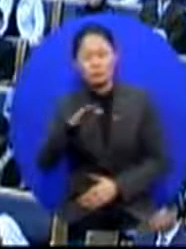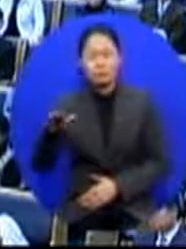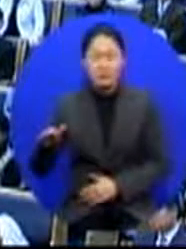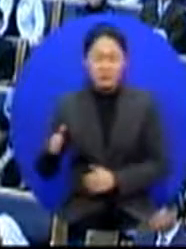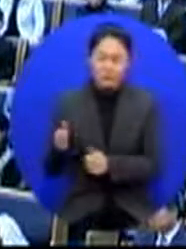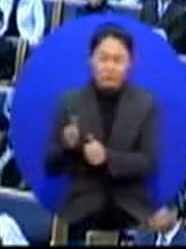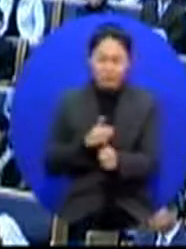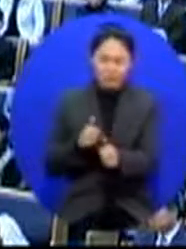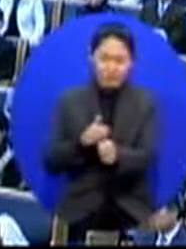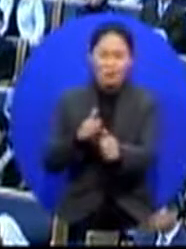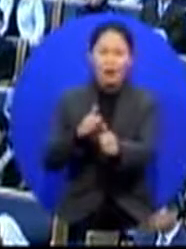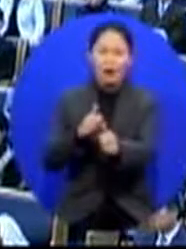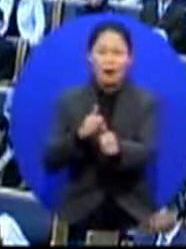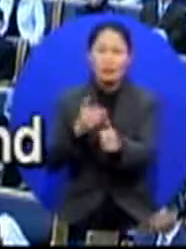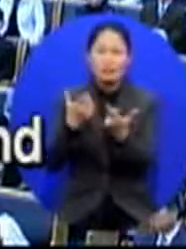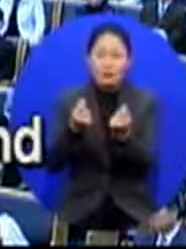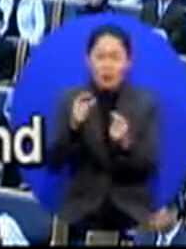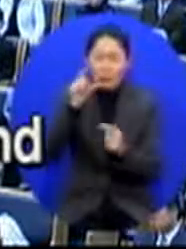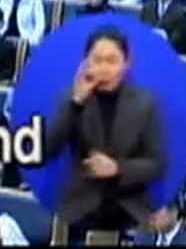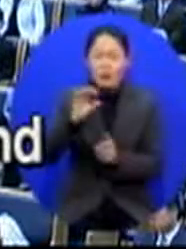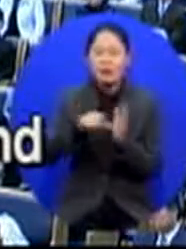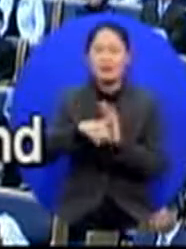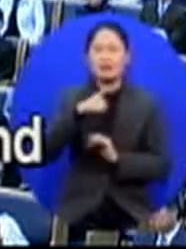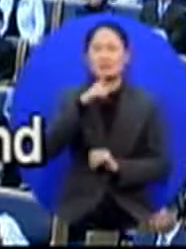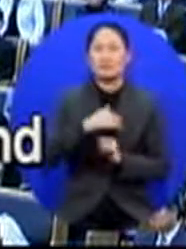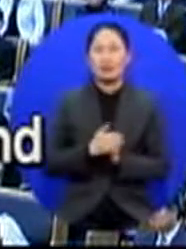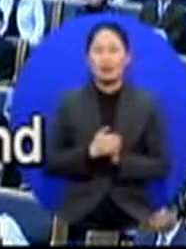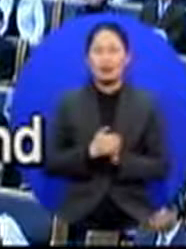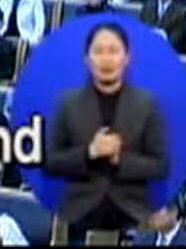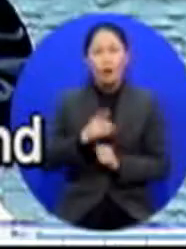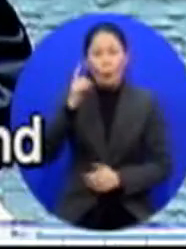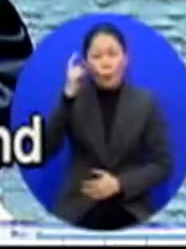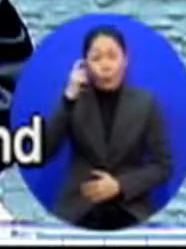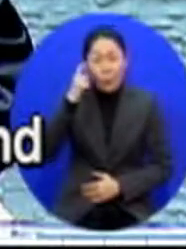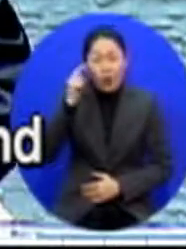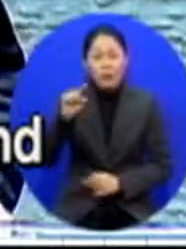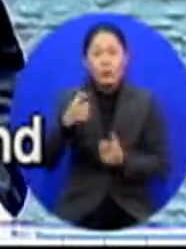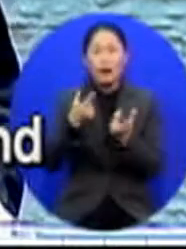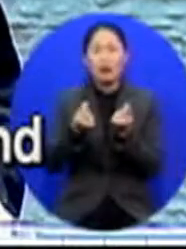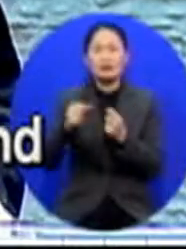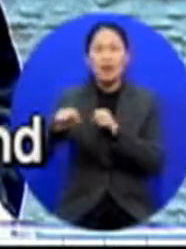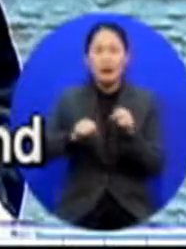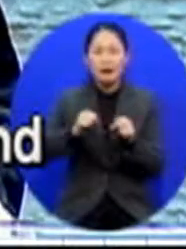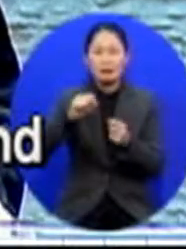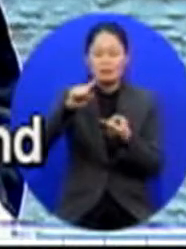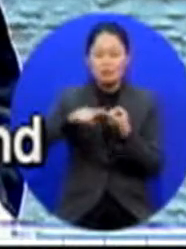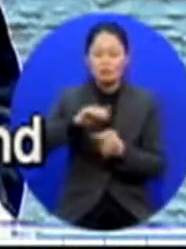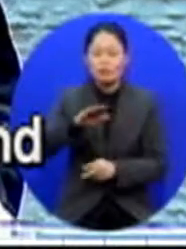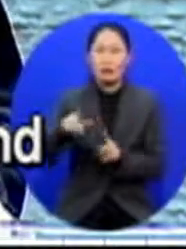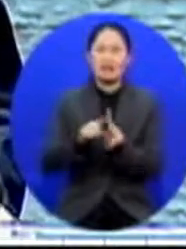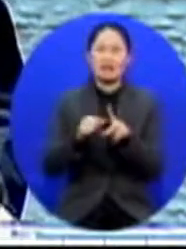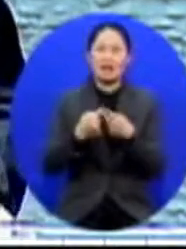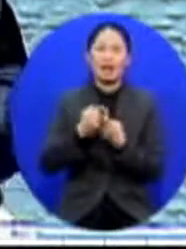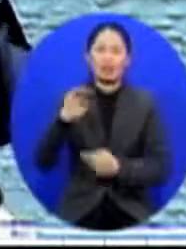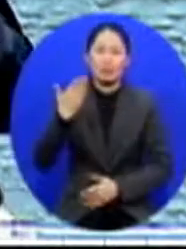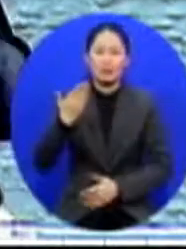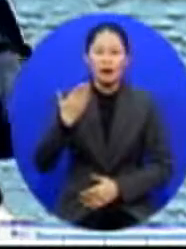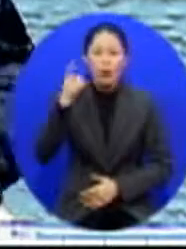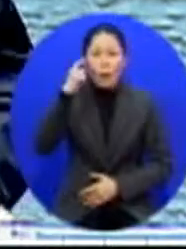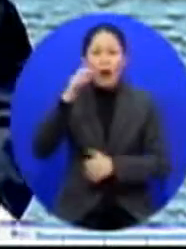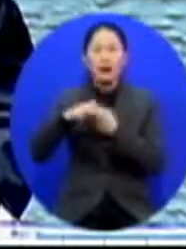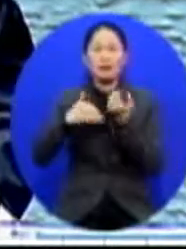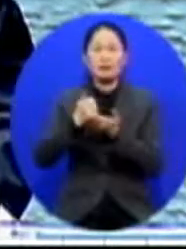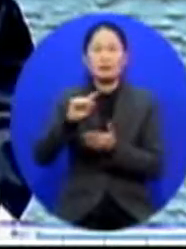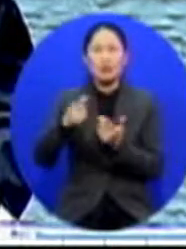가시는 것처럼 보일 때가 있는데 왜 그렇게 하시는지 를 이해해야 합니다 하나님께서 왜